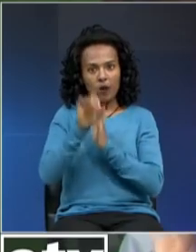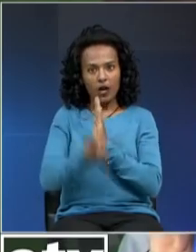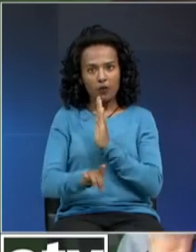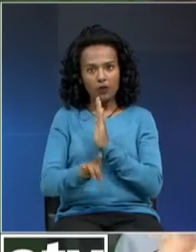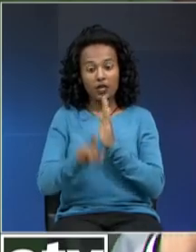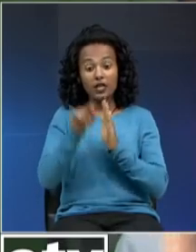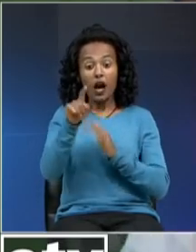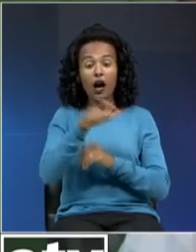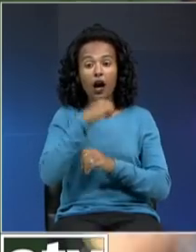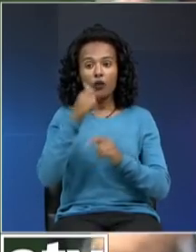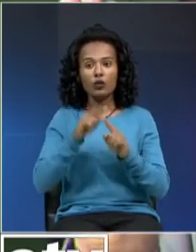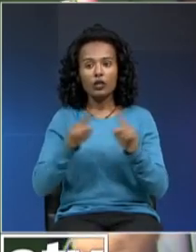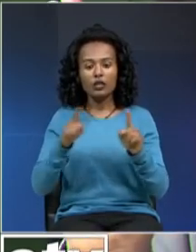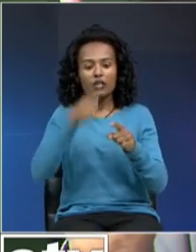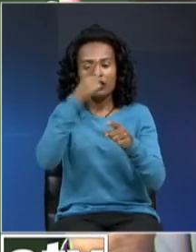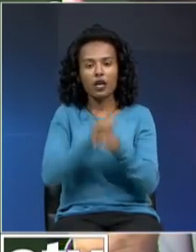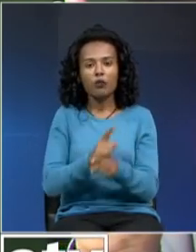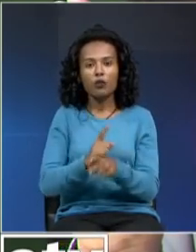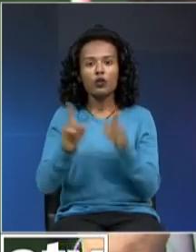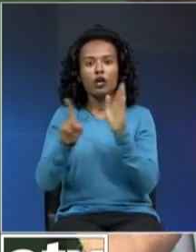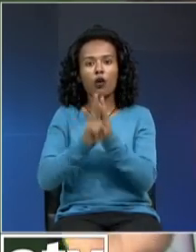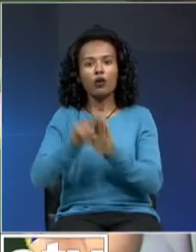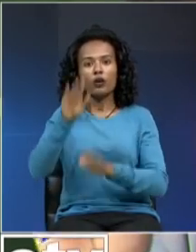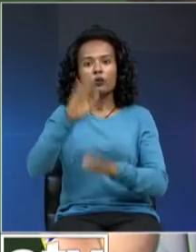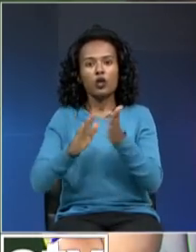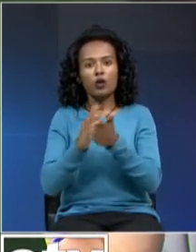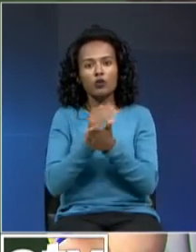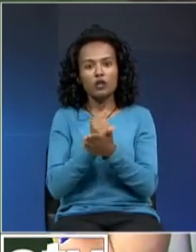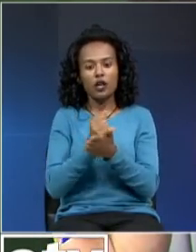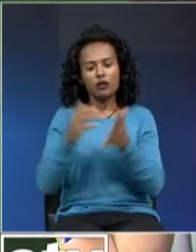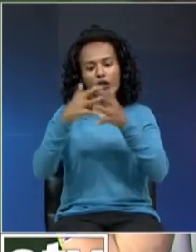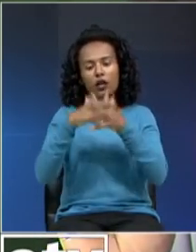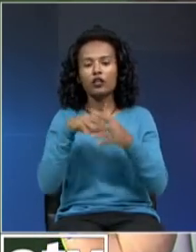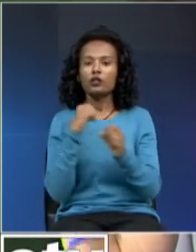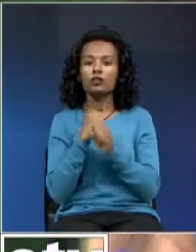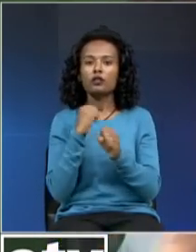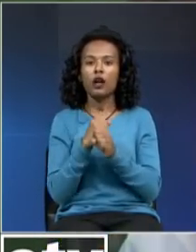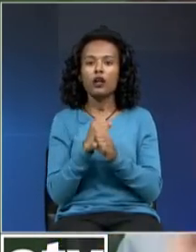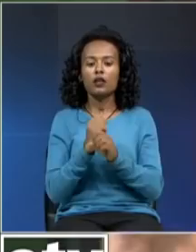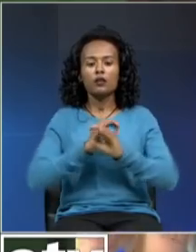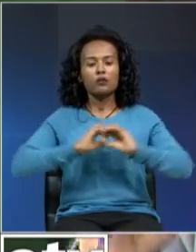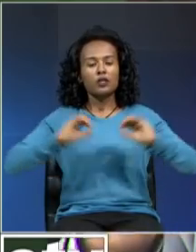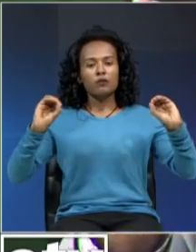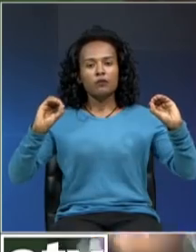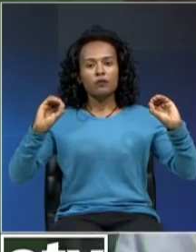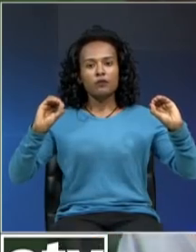ያ ካልሆነ ግን ተገቢውን ህጋዊ እርምጃ እንወስዳለን ማለት ተቀናይተን እንሰራለን። ምንም